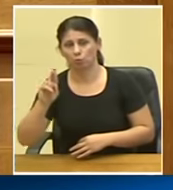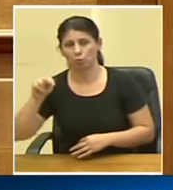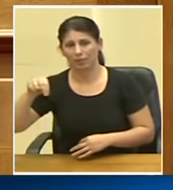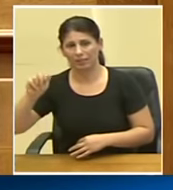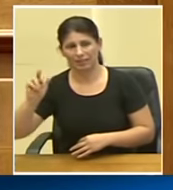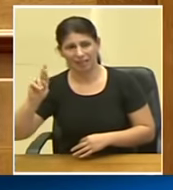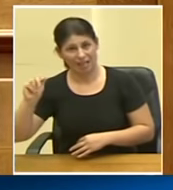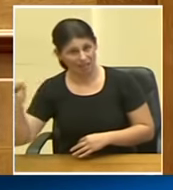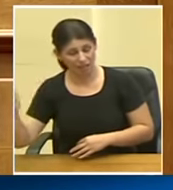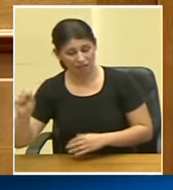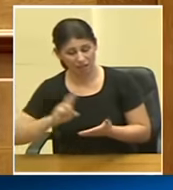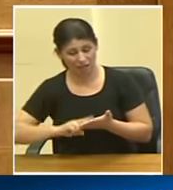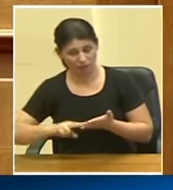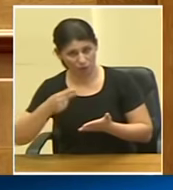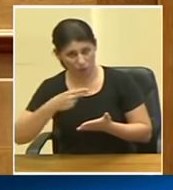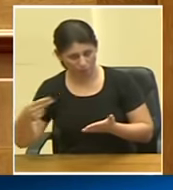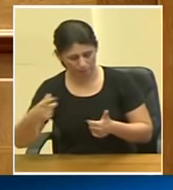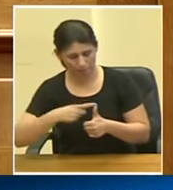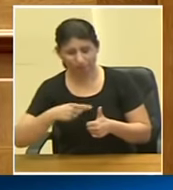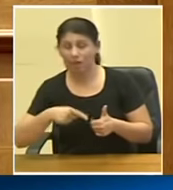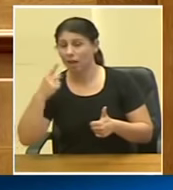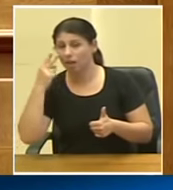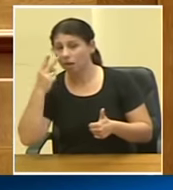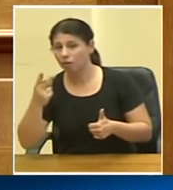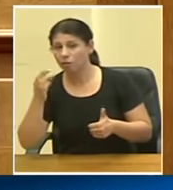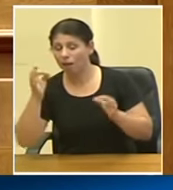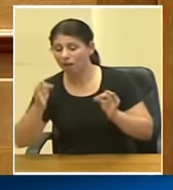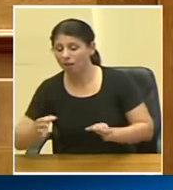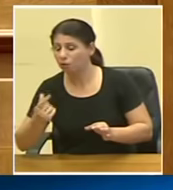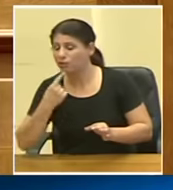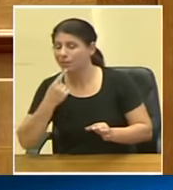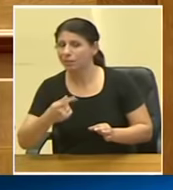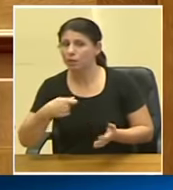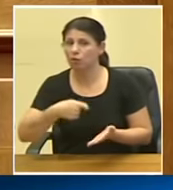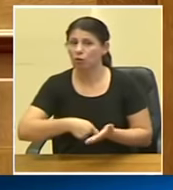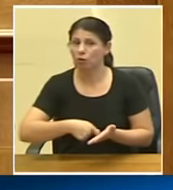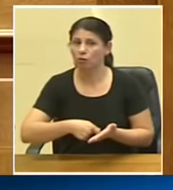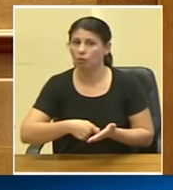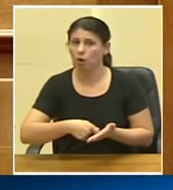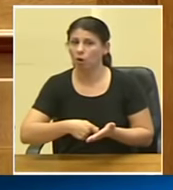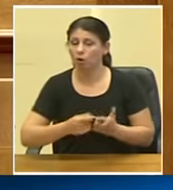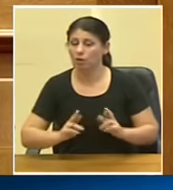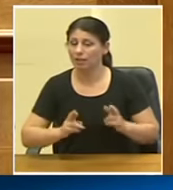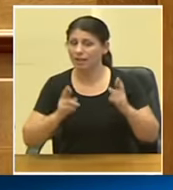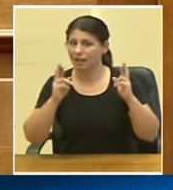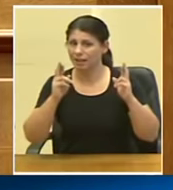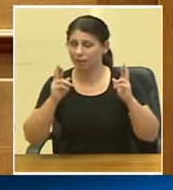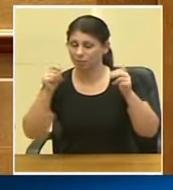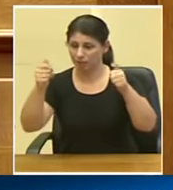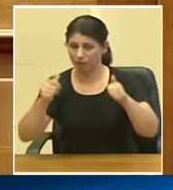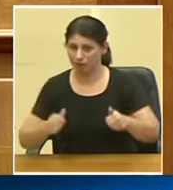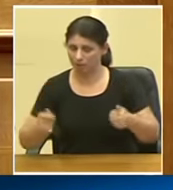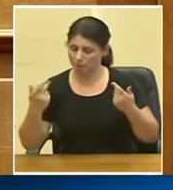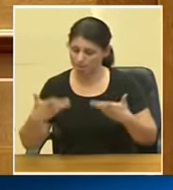να δούμε ακριβώς τι είπανε για το φόρο πάνω στην ενέργεια με την ανακοίνωση που